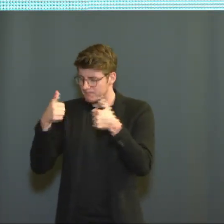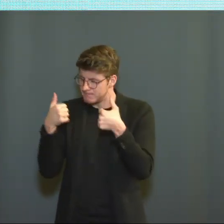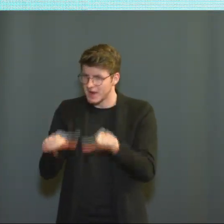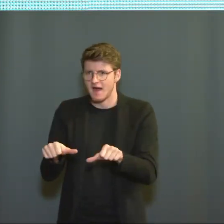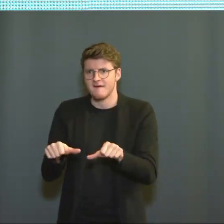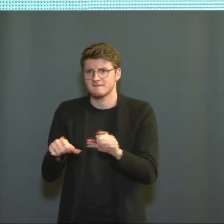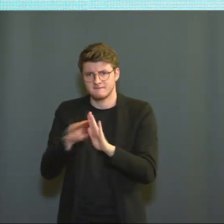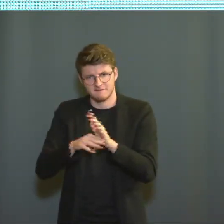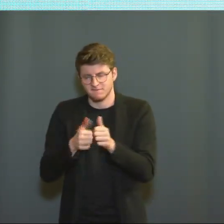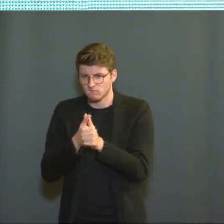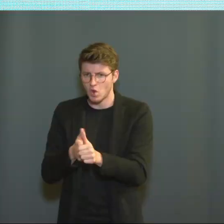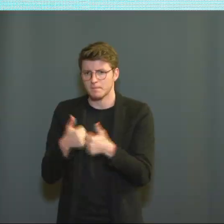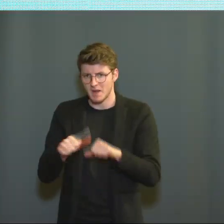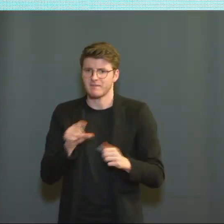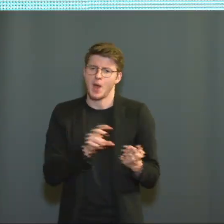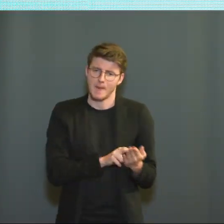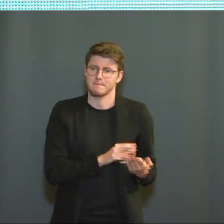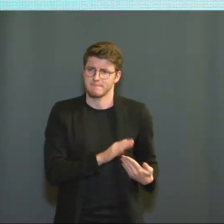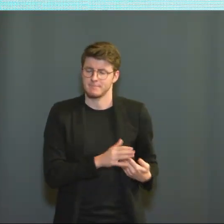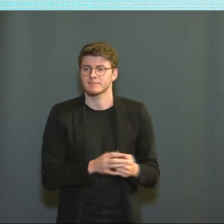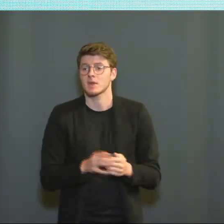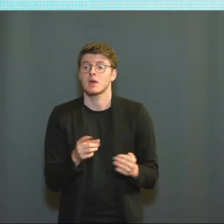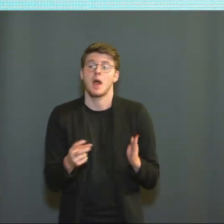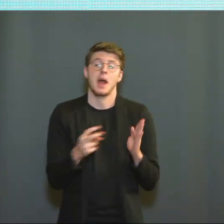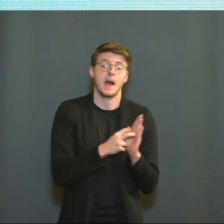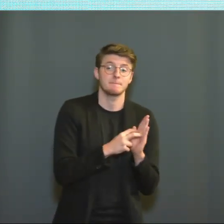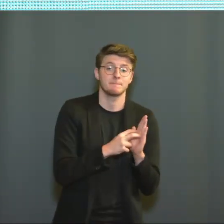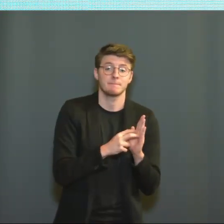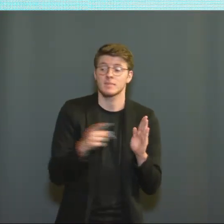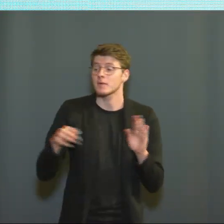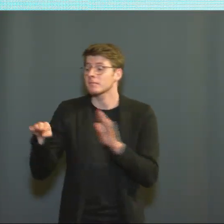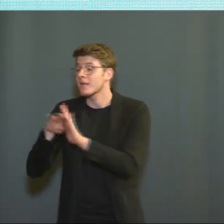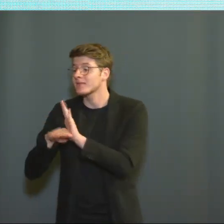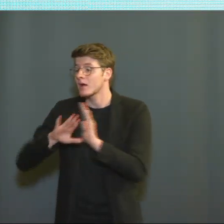en belangrijk. De app vervangt deze zeker niet.